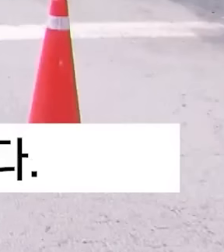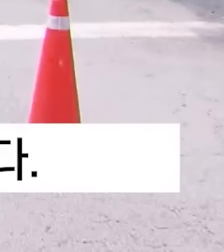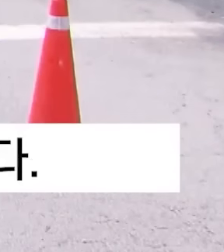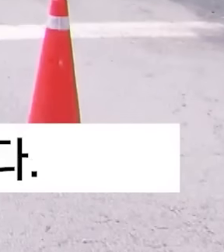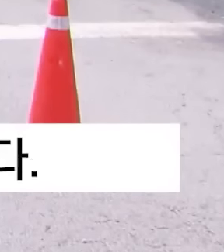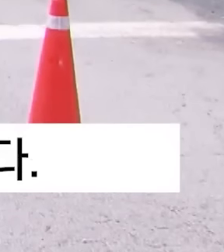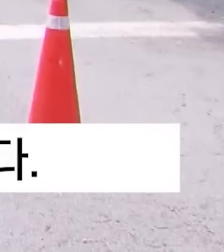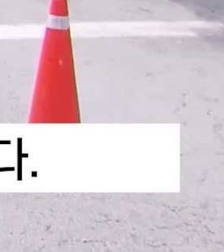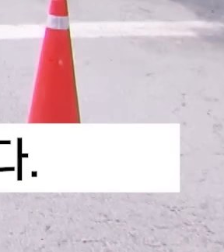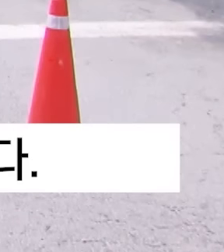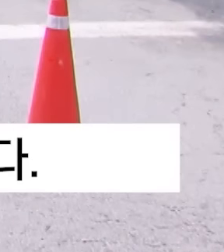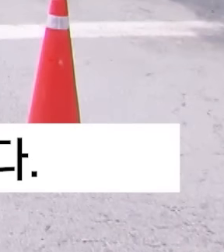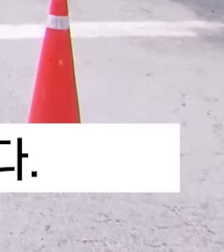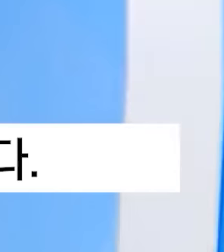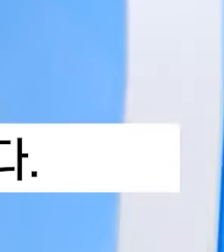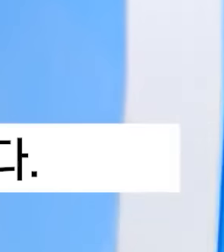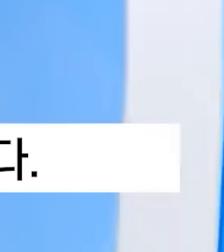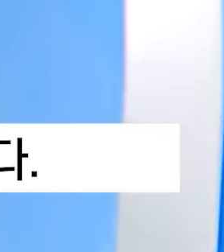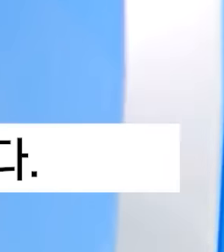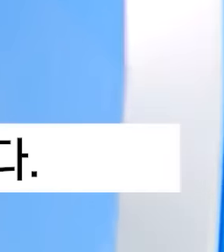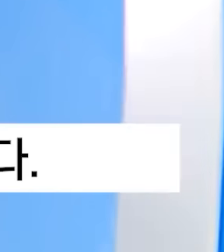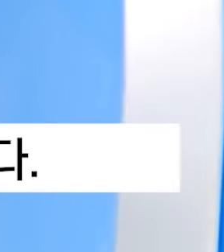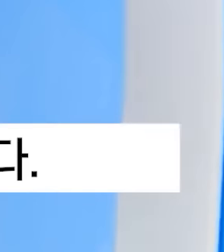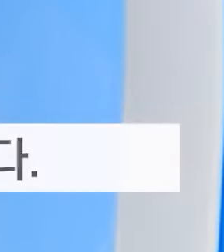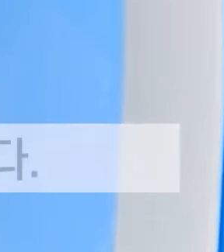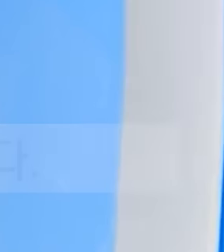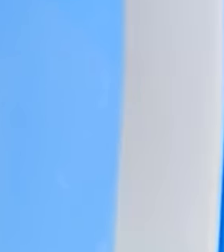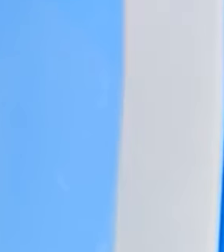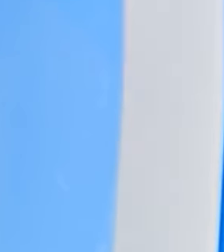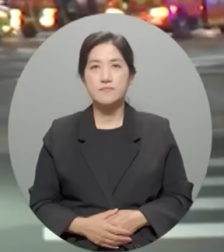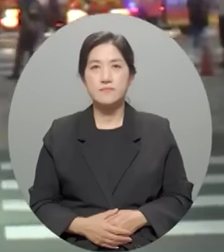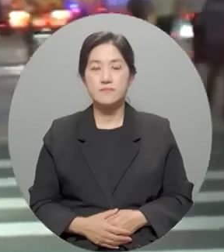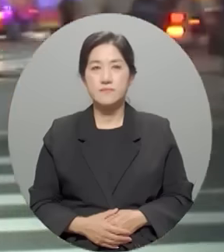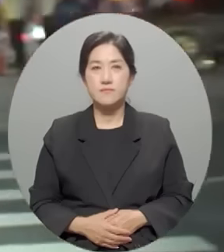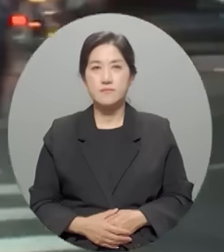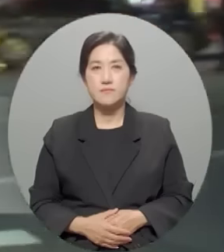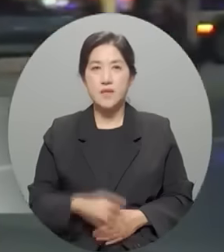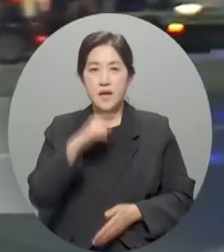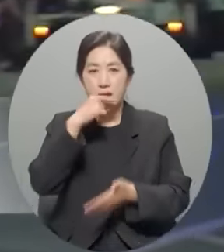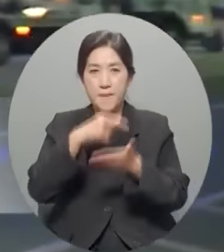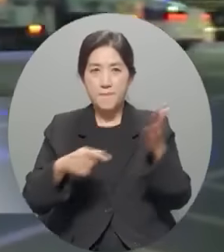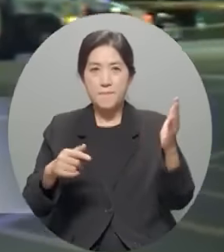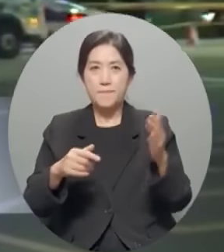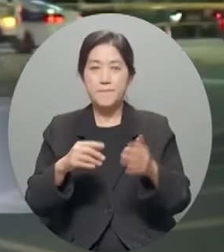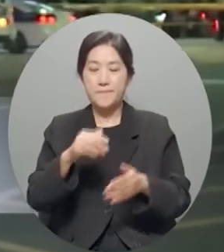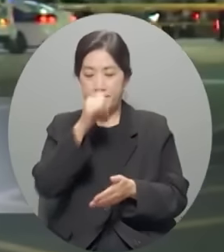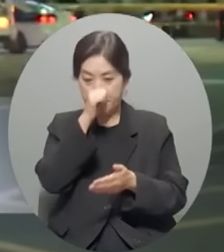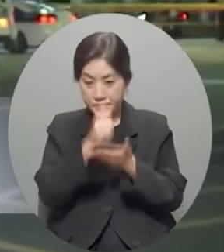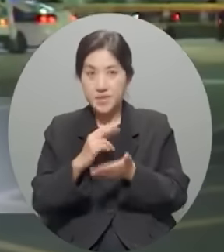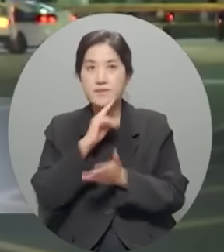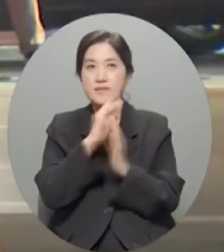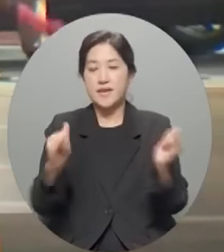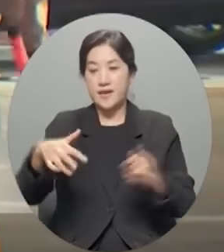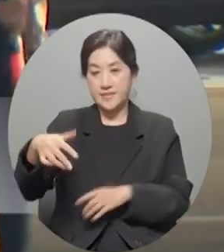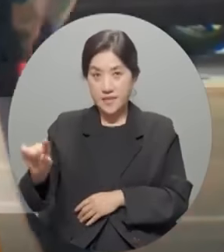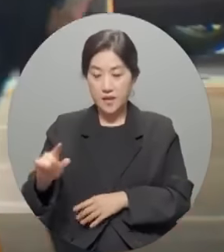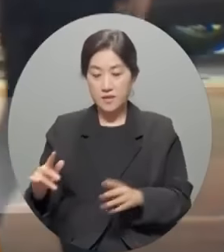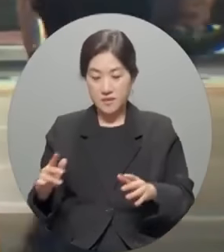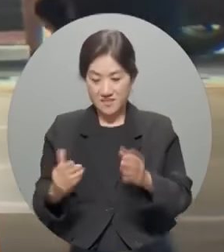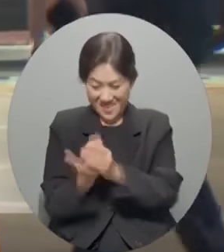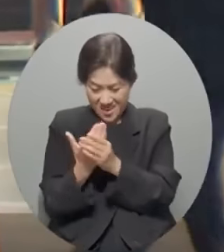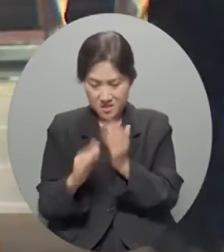가운데 국과수 조사에도 적지 않은 시간이 걸릴 것으로 보입니다. 피해자 차모 씨는 사고 직후 서울대병원으로